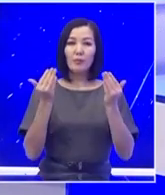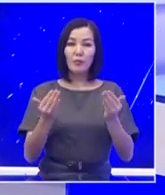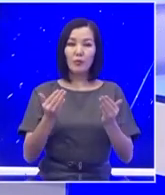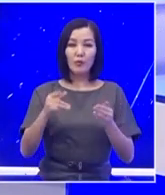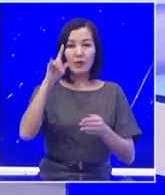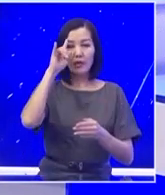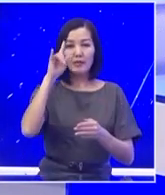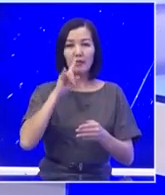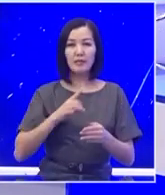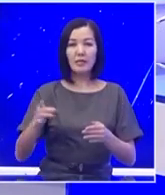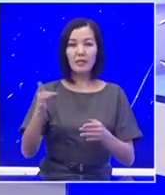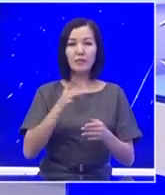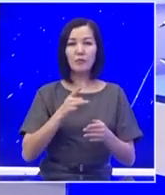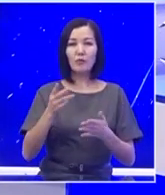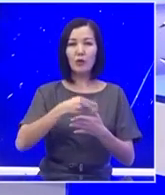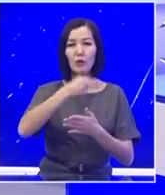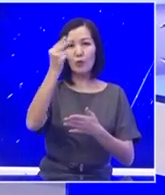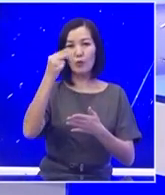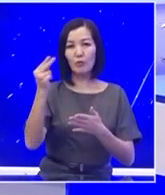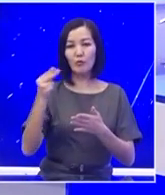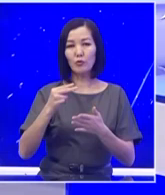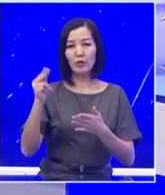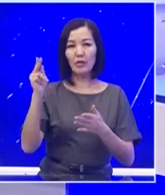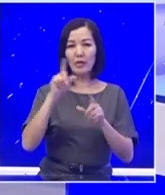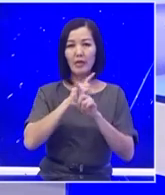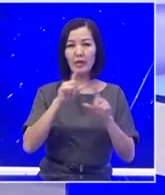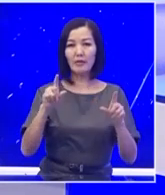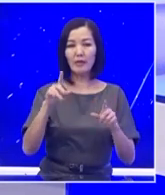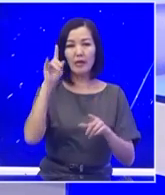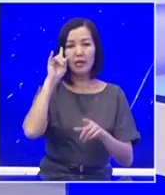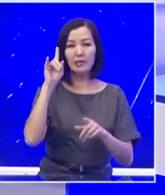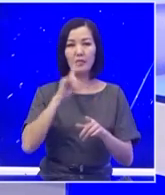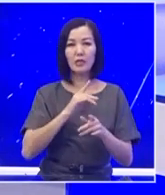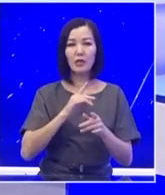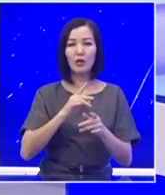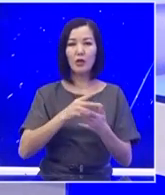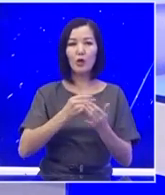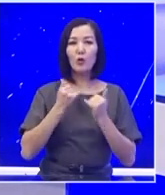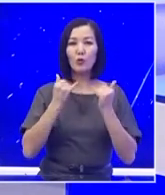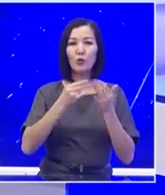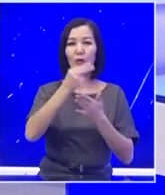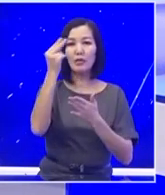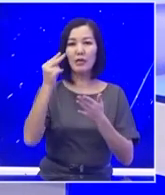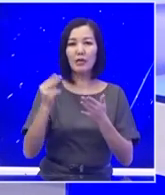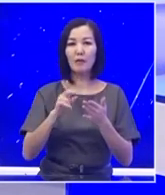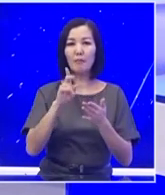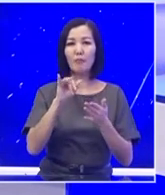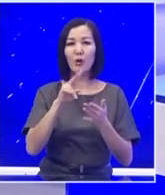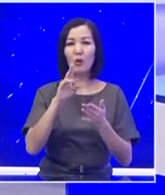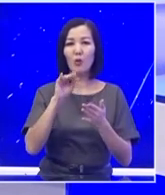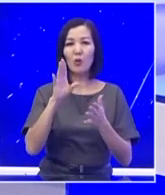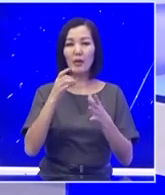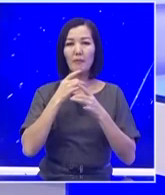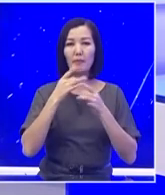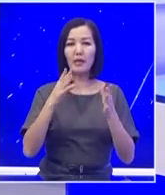Еңбегіне қарай өнбегі. Бүгін Қазақстан Республикасы Көркем Сурет Академиясының академигі, Қазақстанның құрметті сәулетшісі Қаби Баулықов